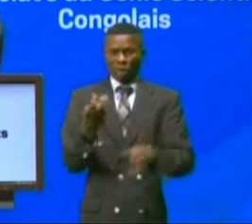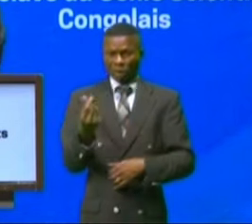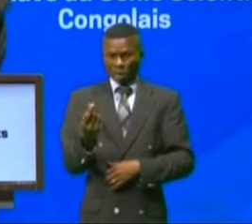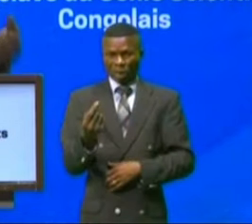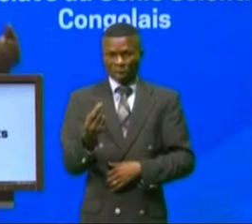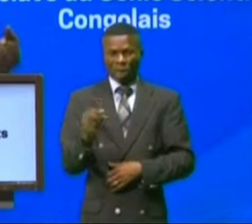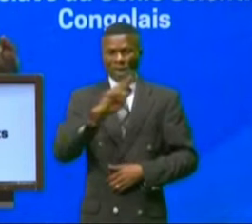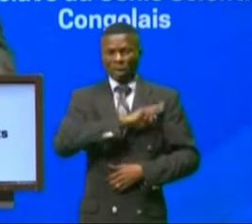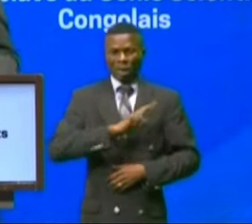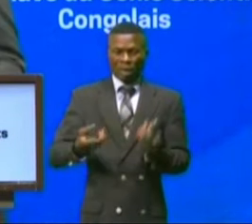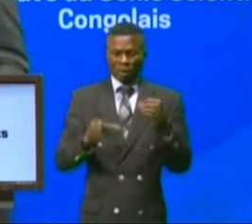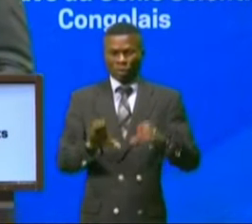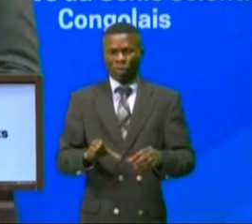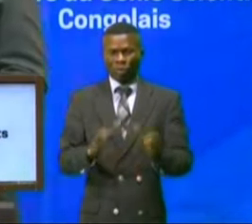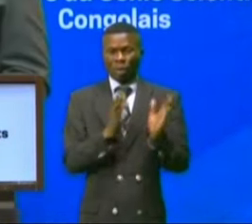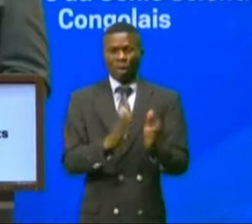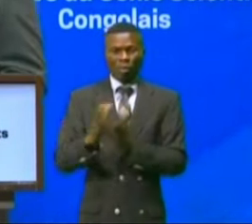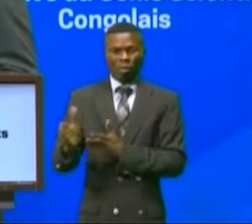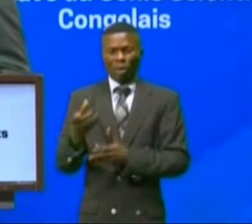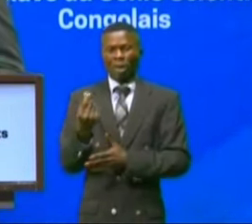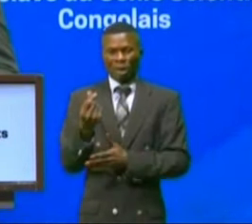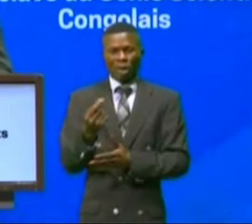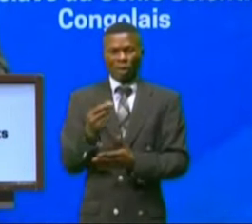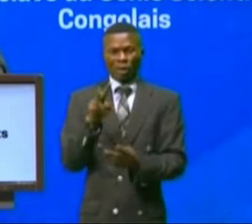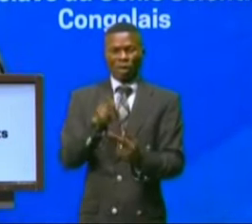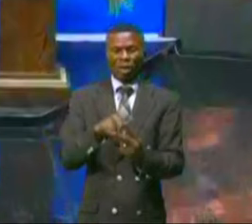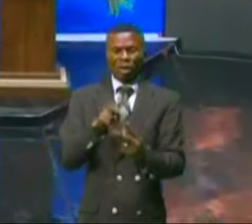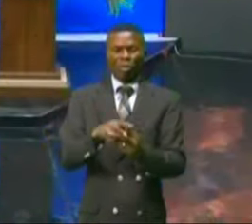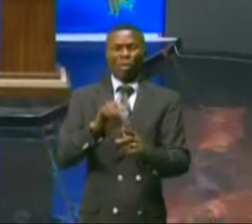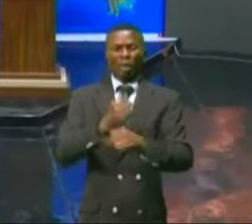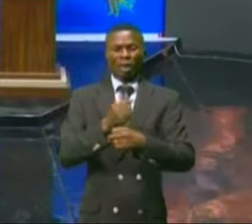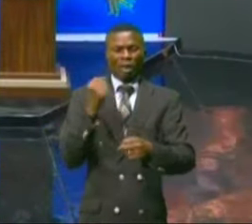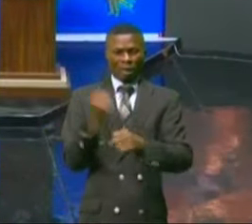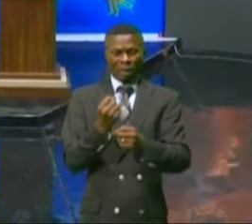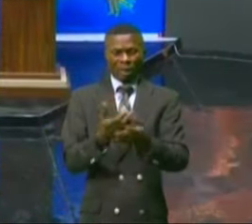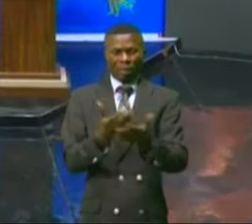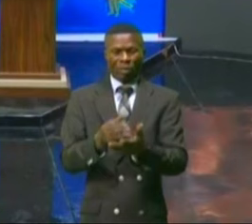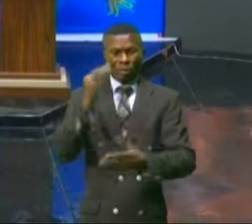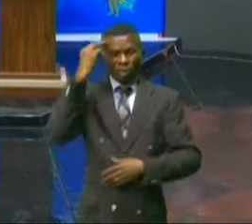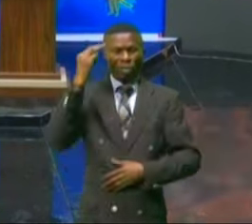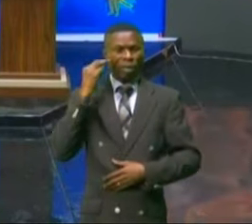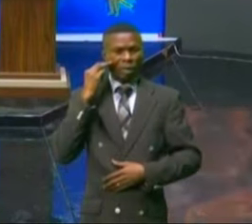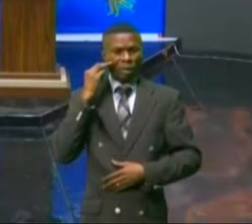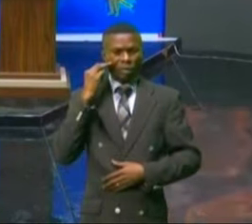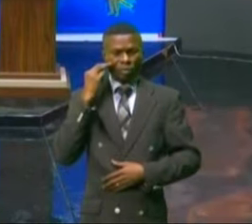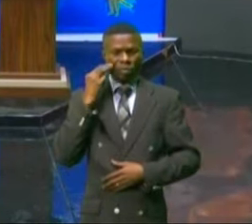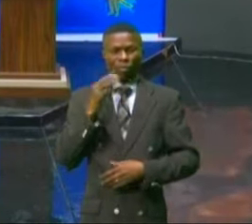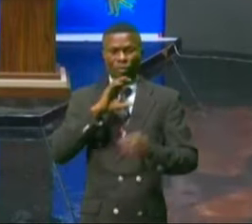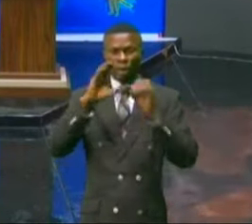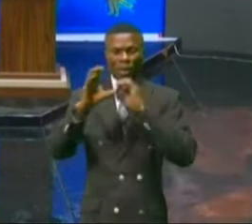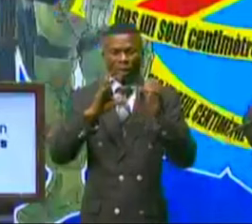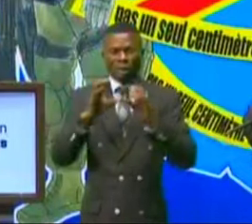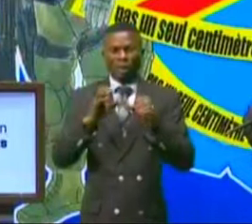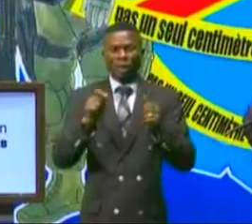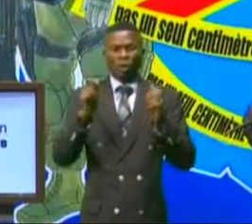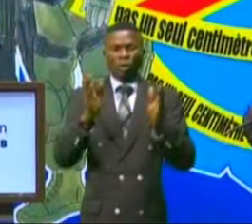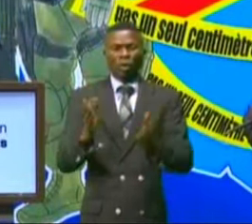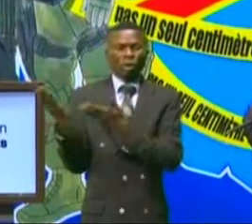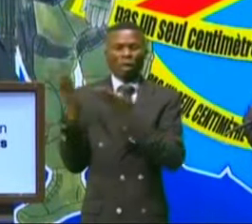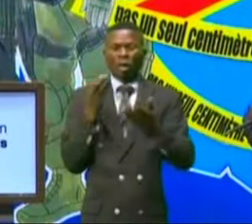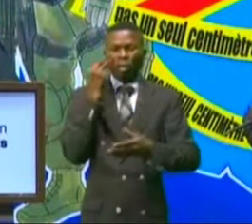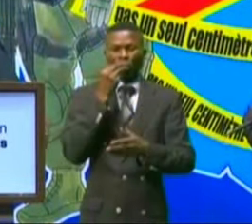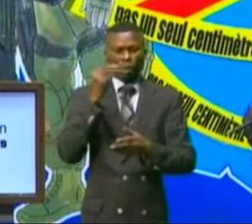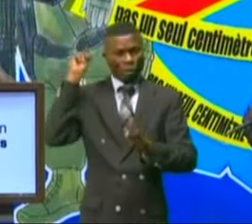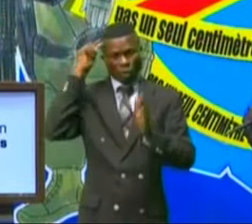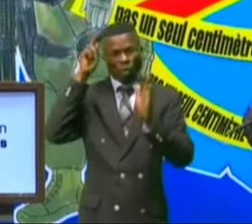la République a aussi prévu les fonds de garantie d'entrepreneuriat. Patrick Muyayaka Tembwe, ministre de la Communication et Médias, porte-parole du